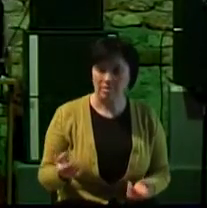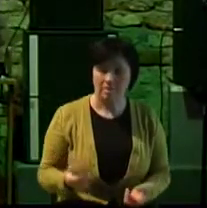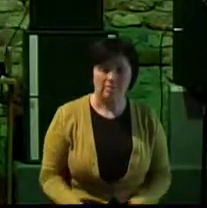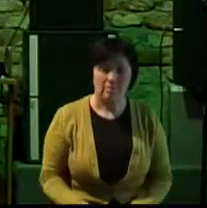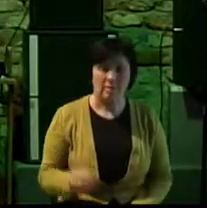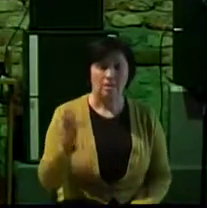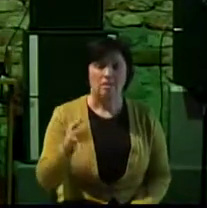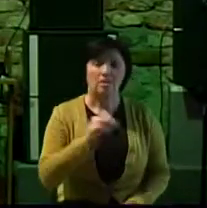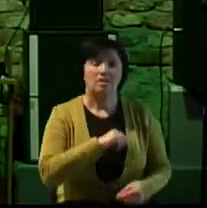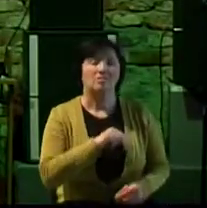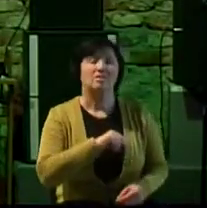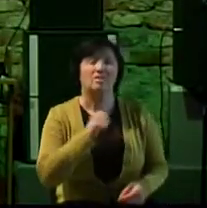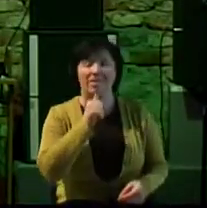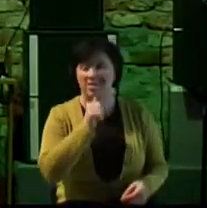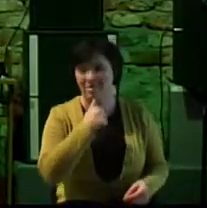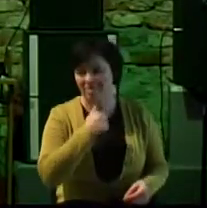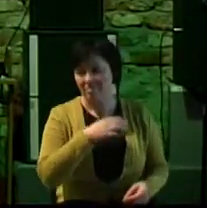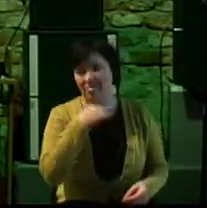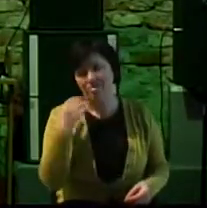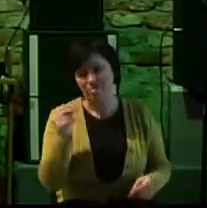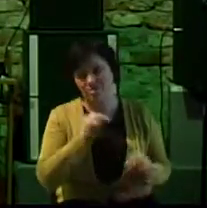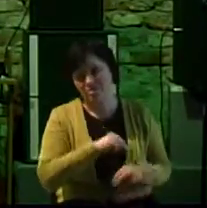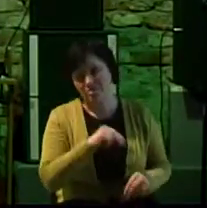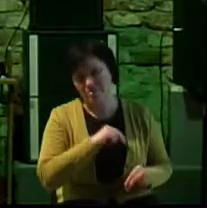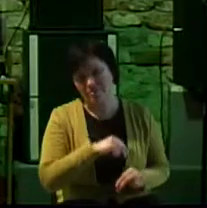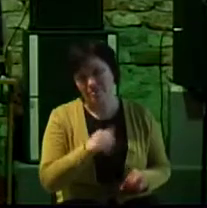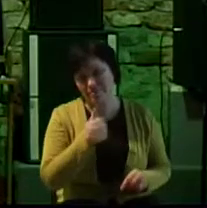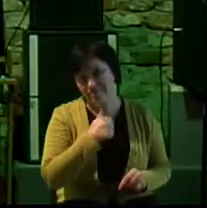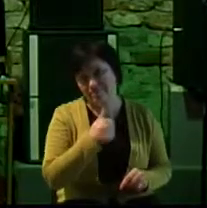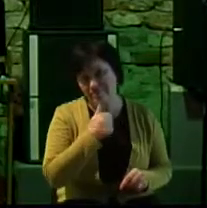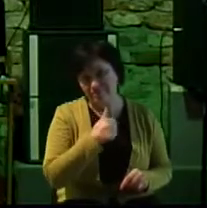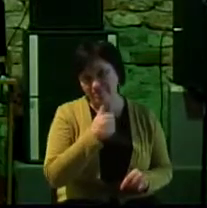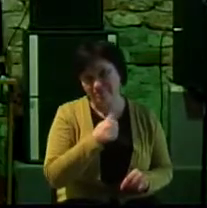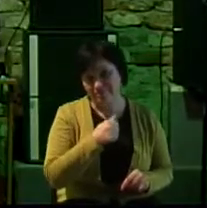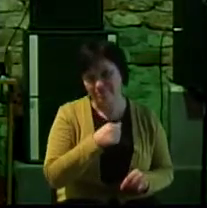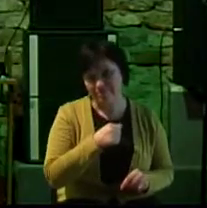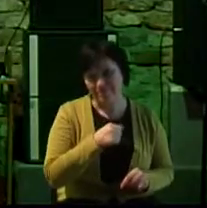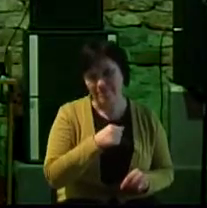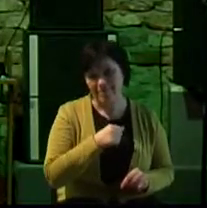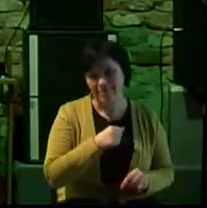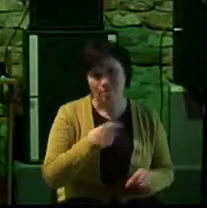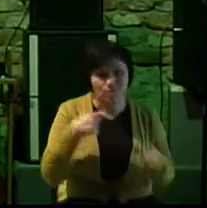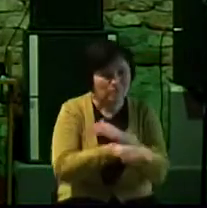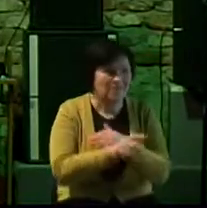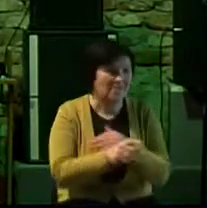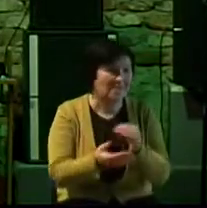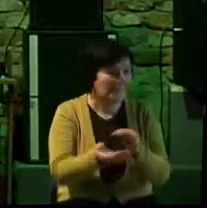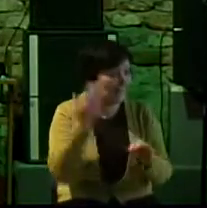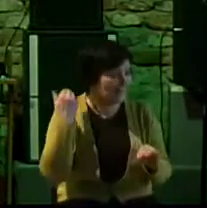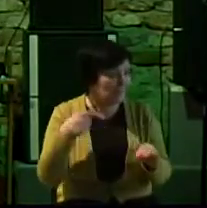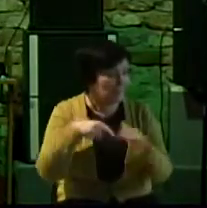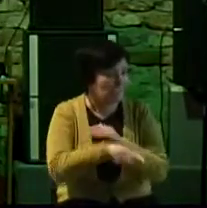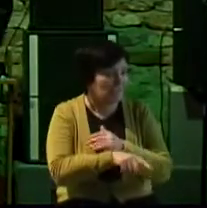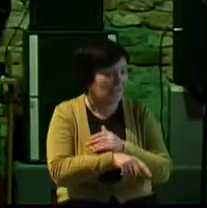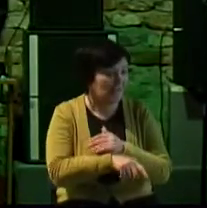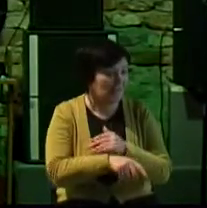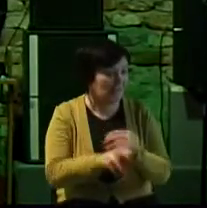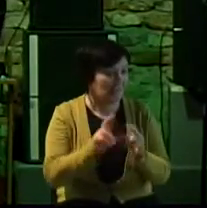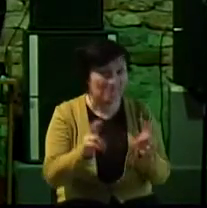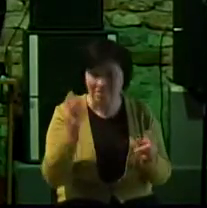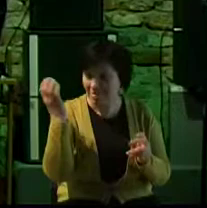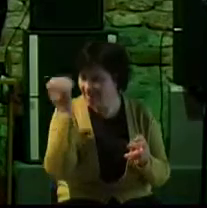кто-то на работе не хочет работать или каким-то образом пытается раньше уйти с работы или убежать, чтобы никто